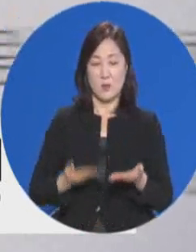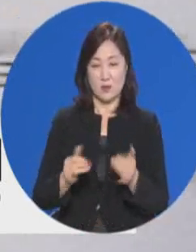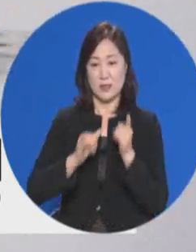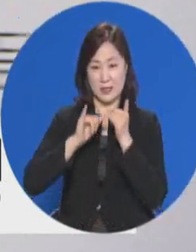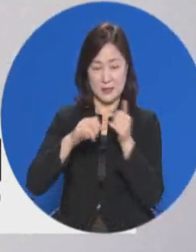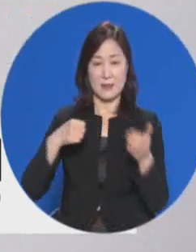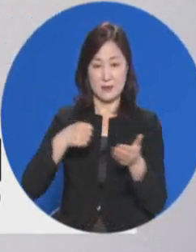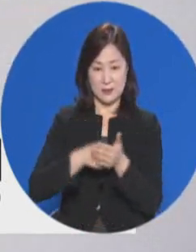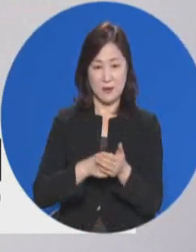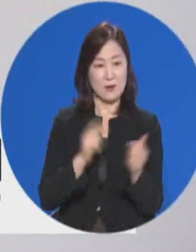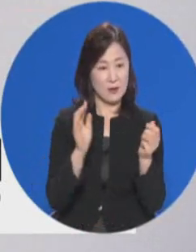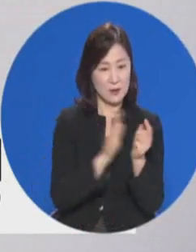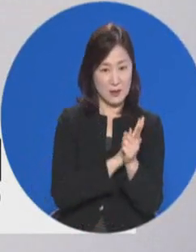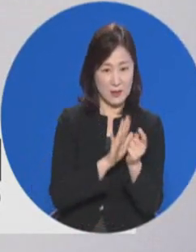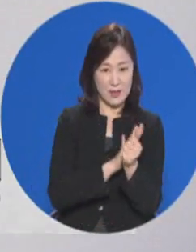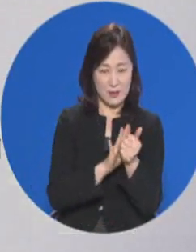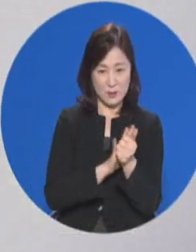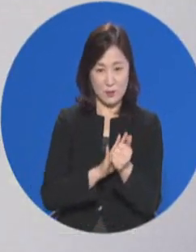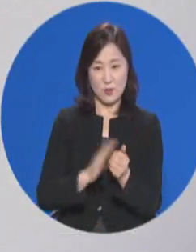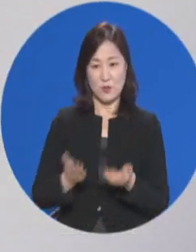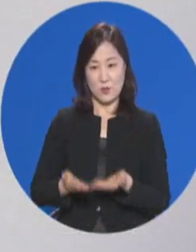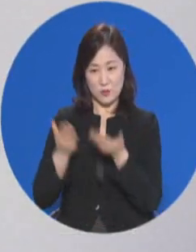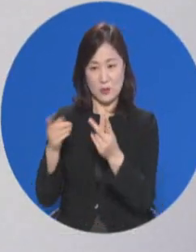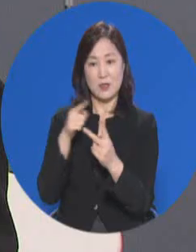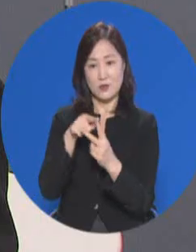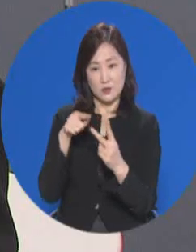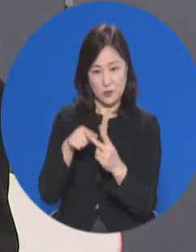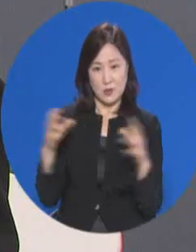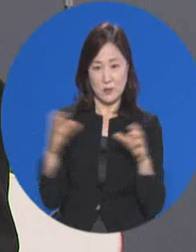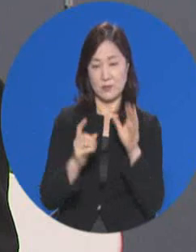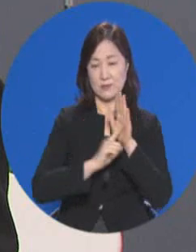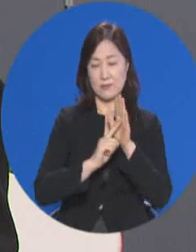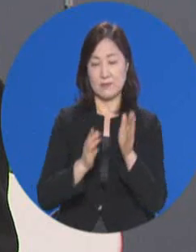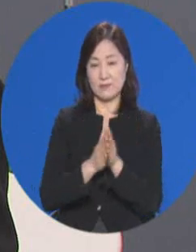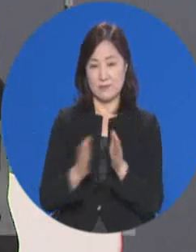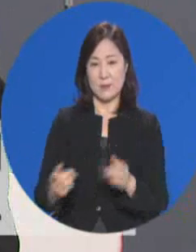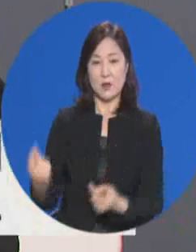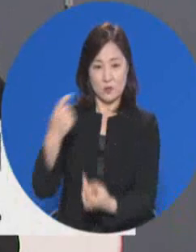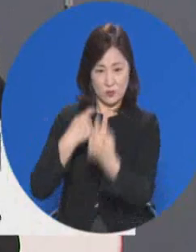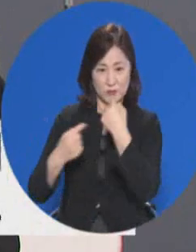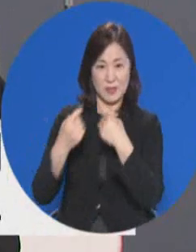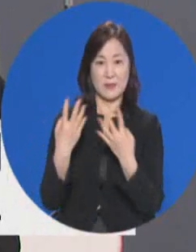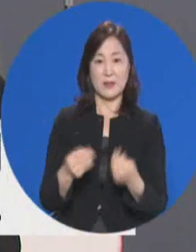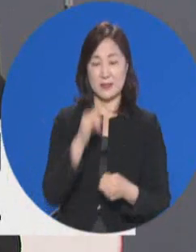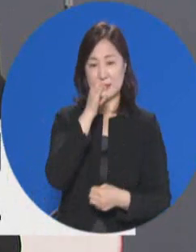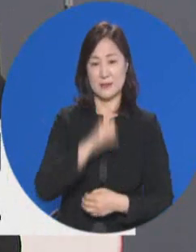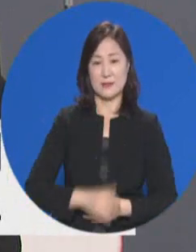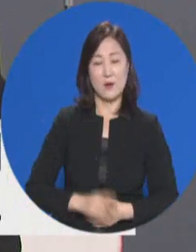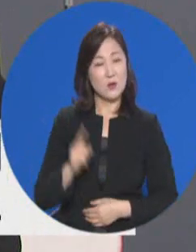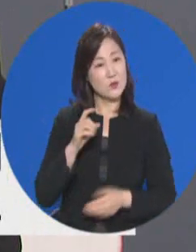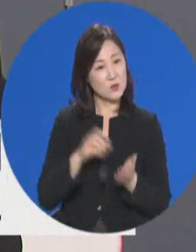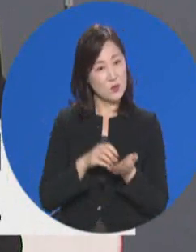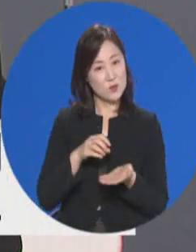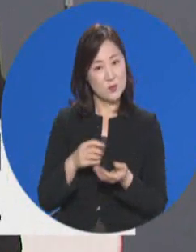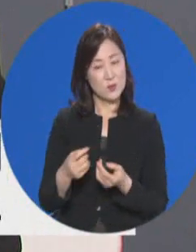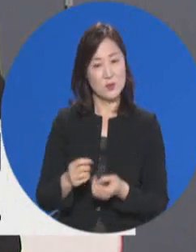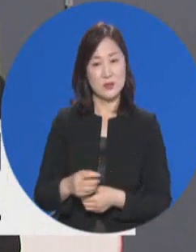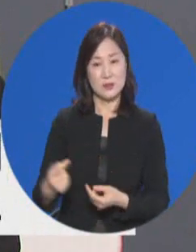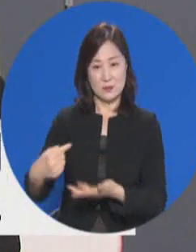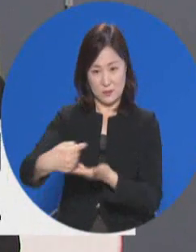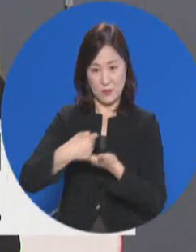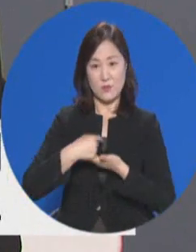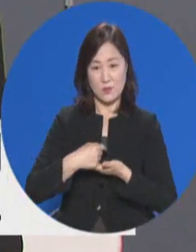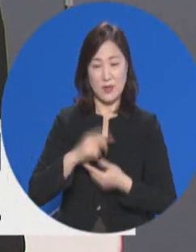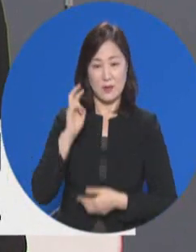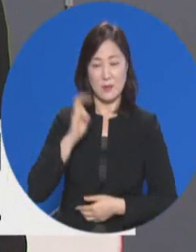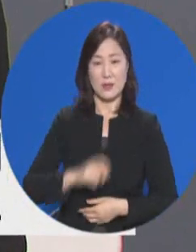간호와 봉사 부문에 대한 공모 절차에 들어갔습니다. 계속 문의가 들어오고 있습니다. 예, 어느 정도 그 들어올